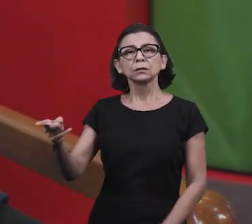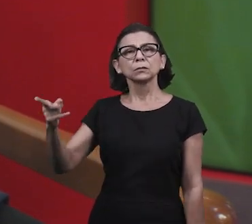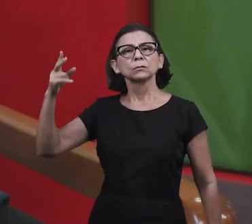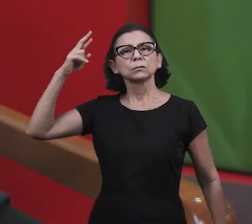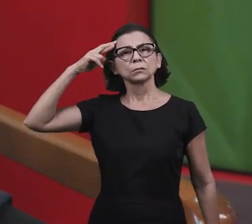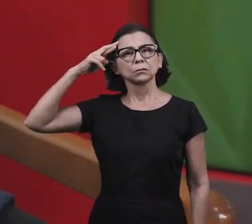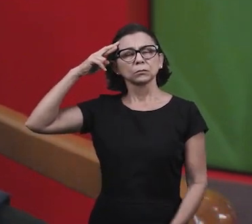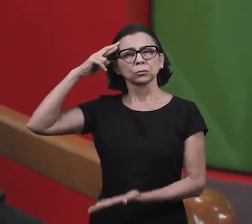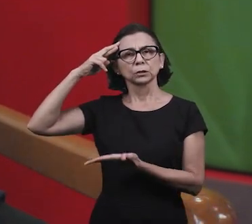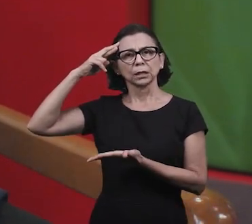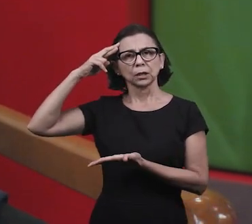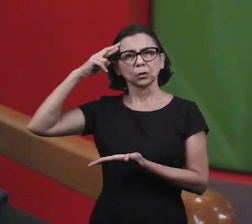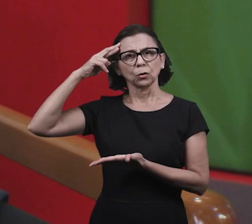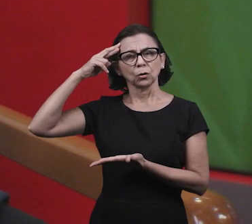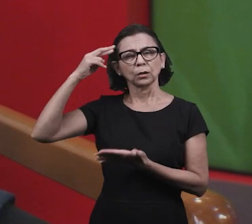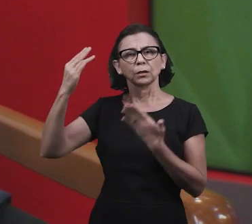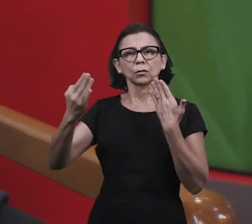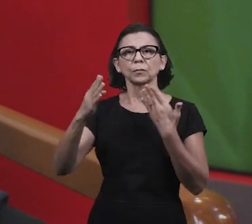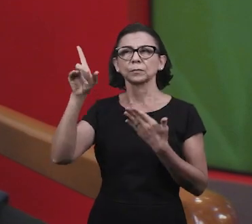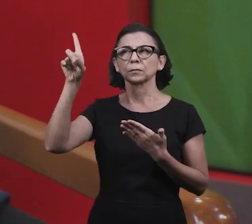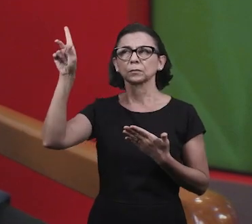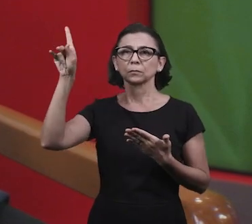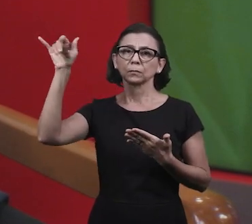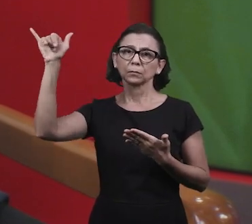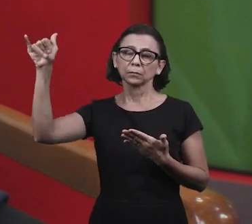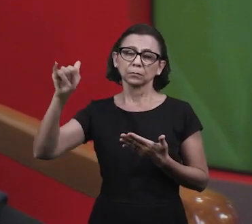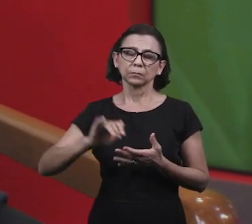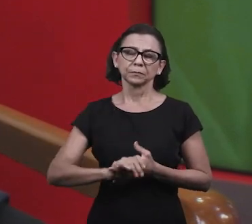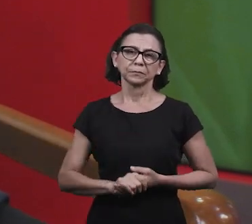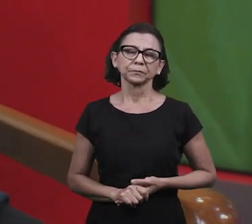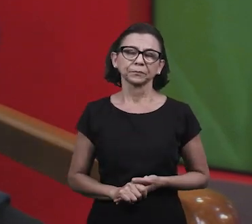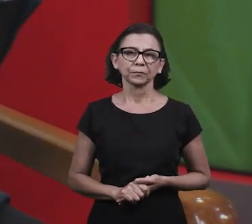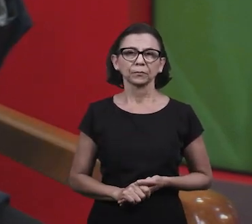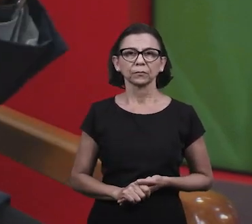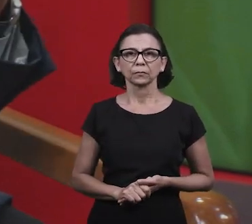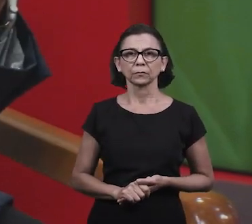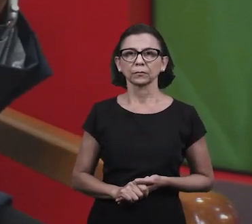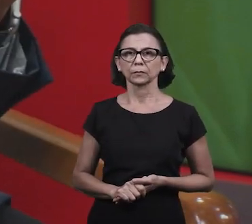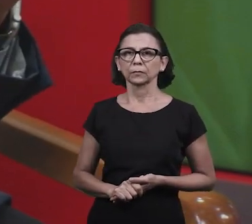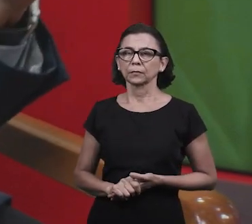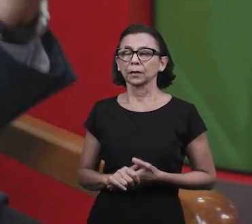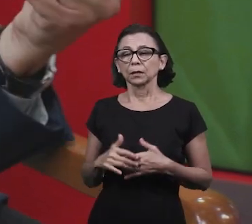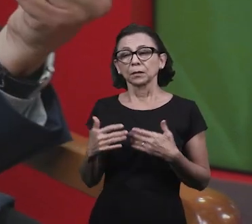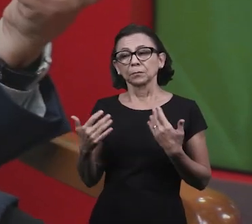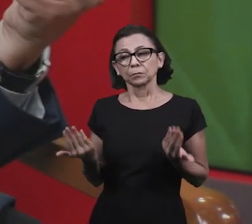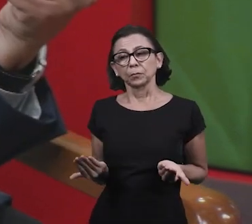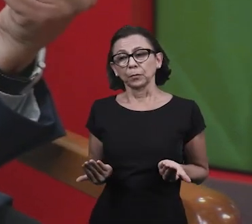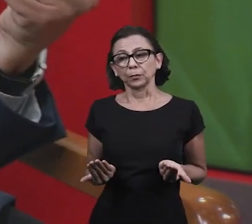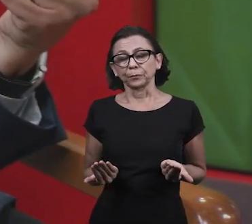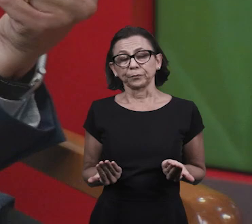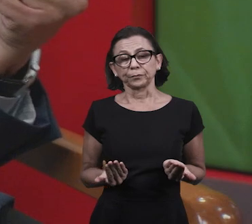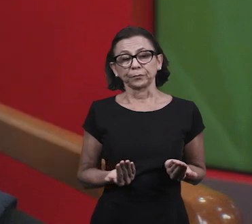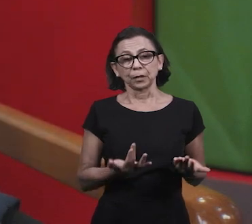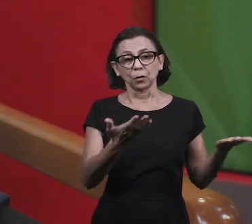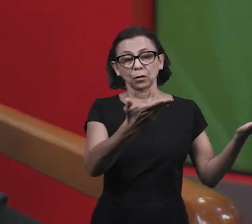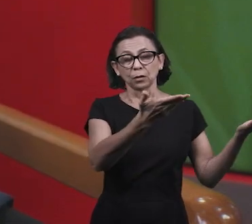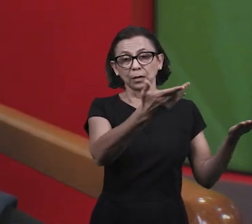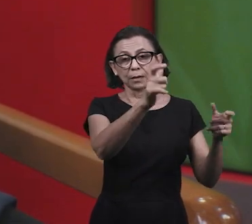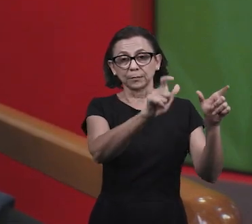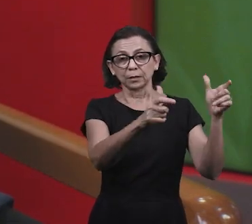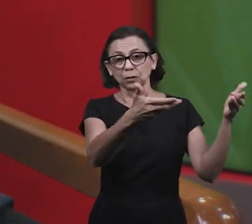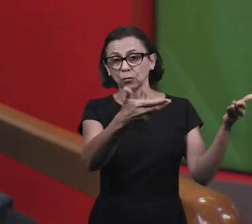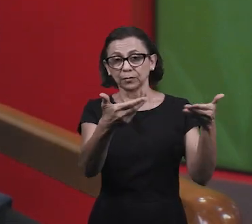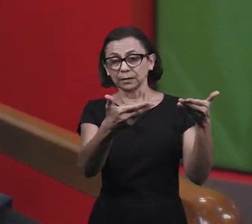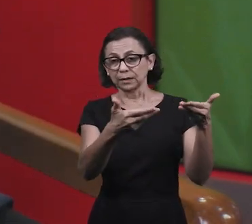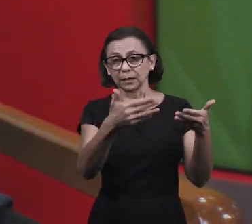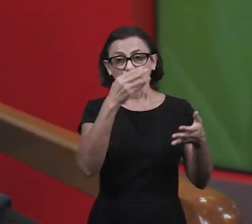ce refus, le Seigneur, la figure prophétique de Dieu le Père, a dit, bon, ceux qui ont été invités au